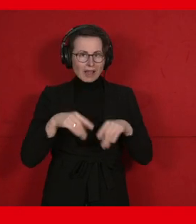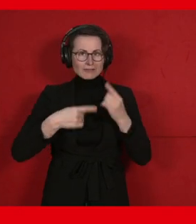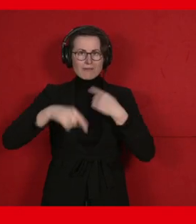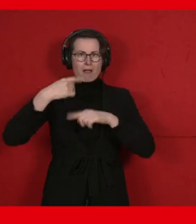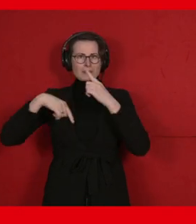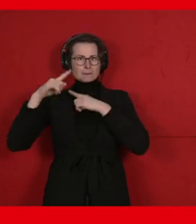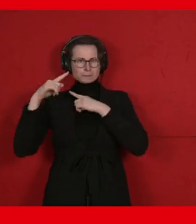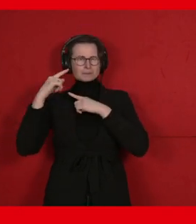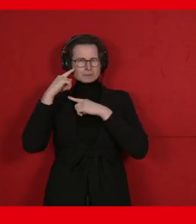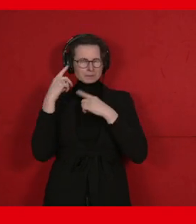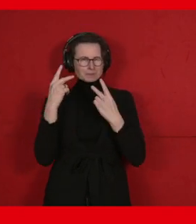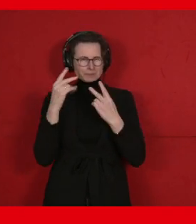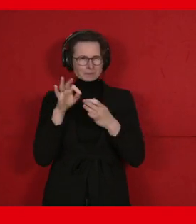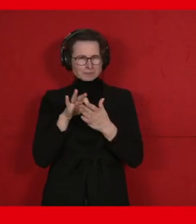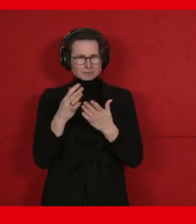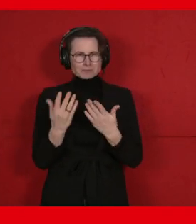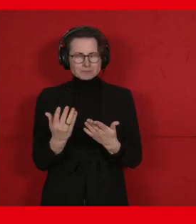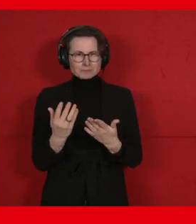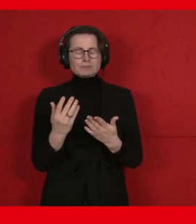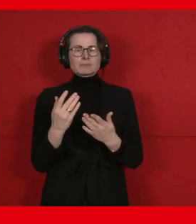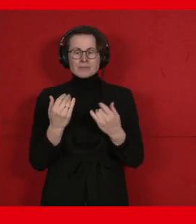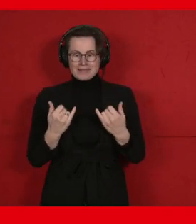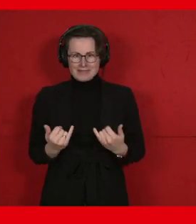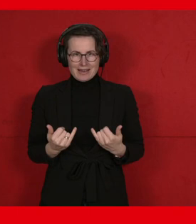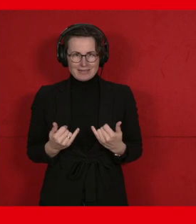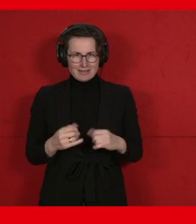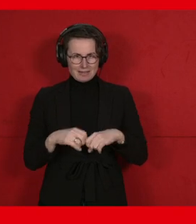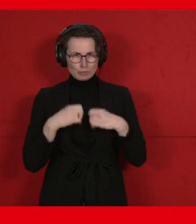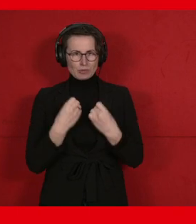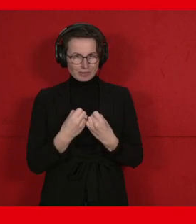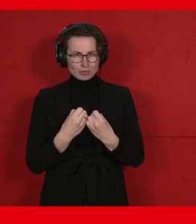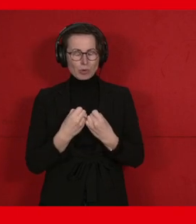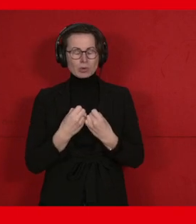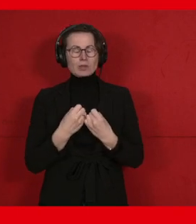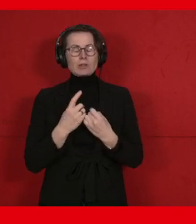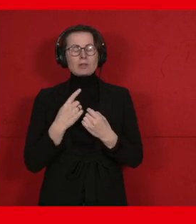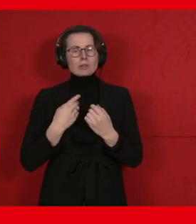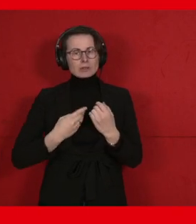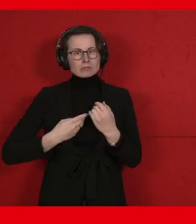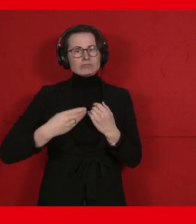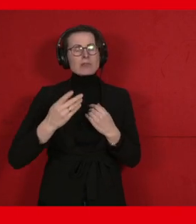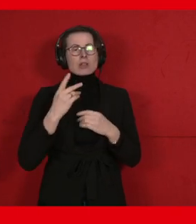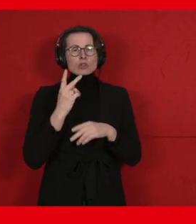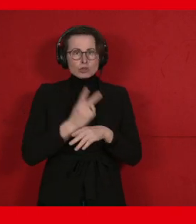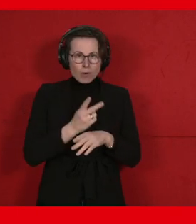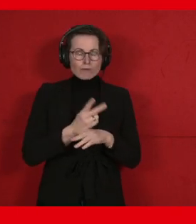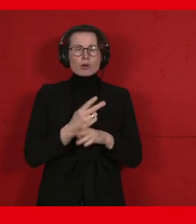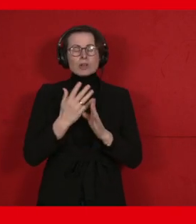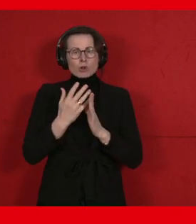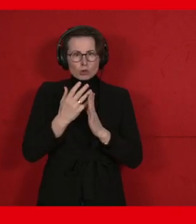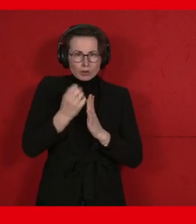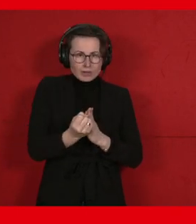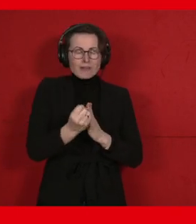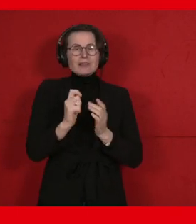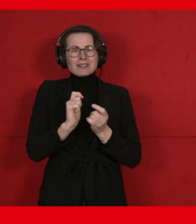es ist der ganz wichtige Punkt. Wir müssen in der jetzigen Situation sofort eine sehr konsequente Reform